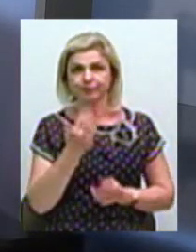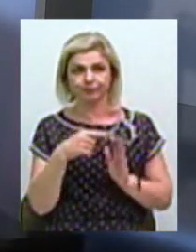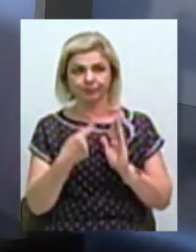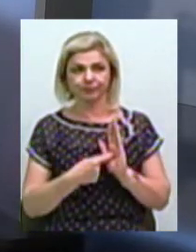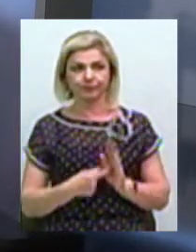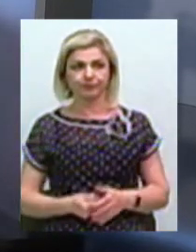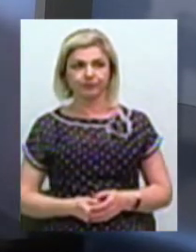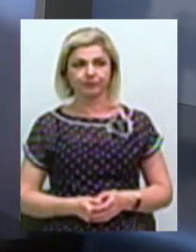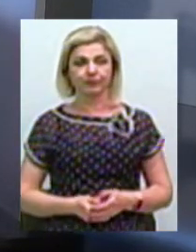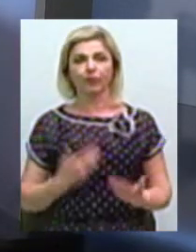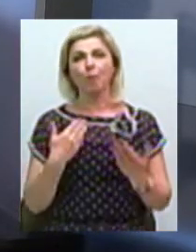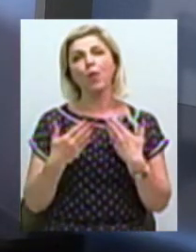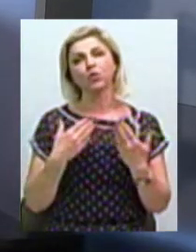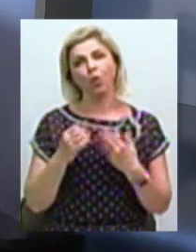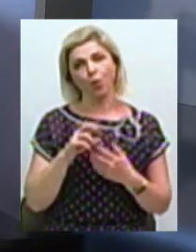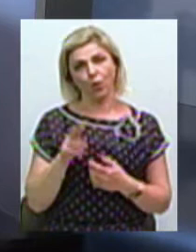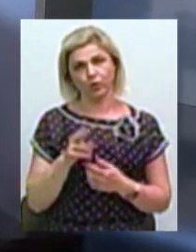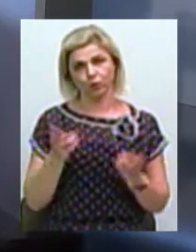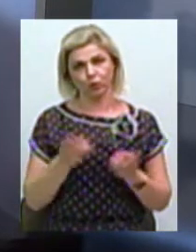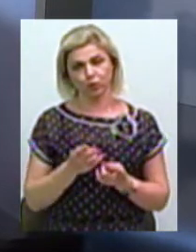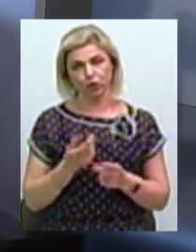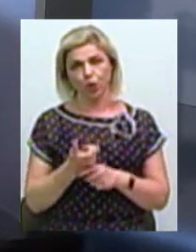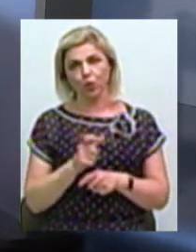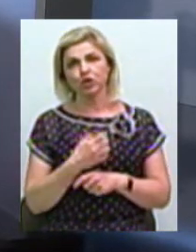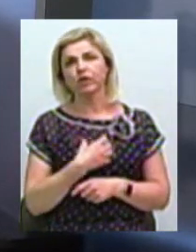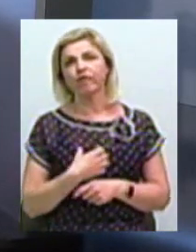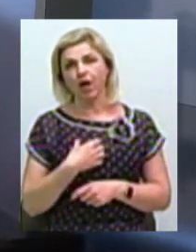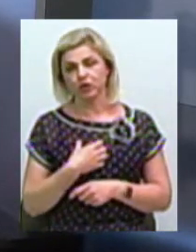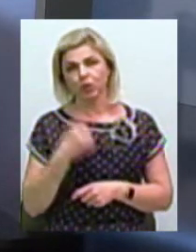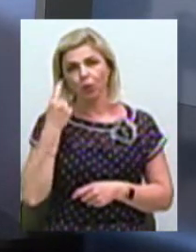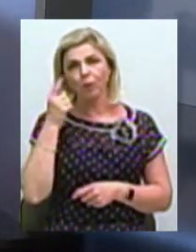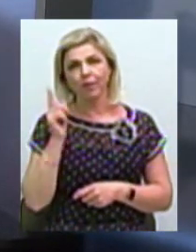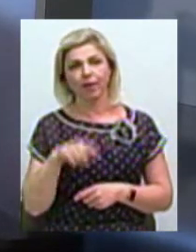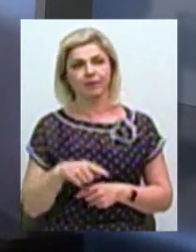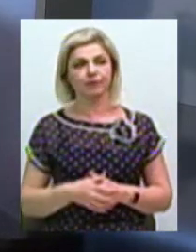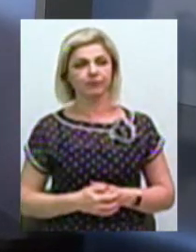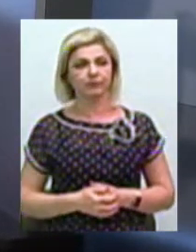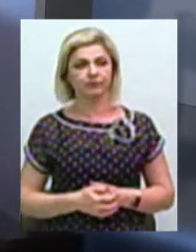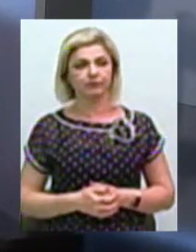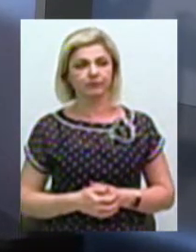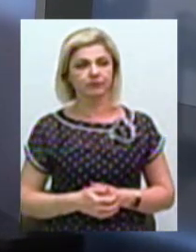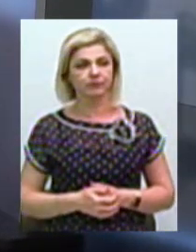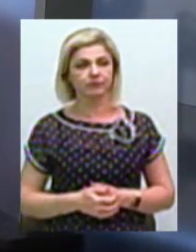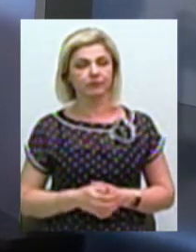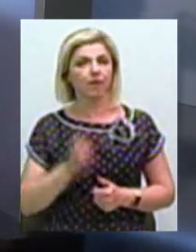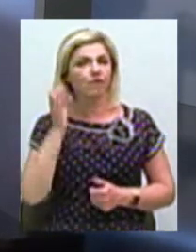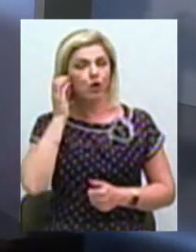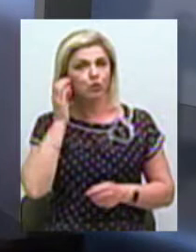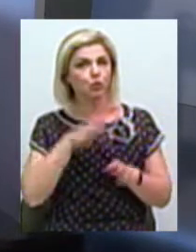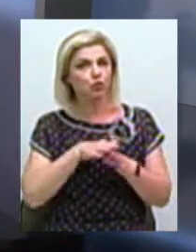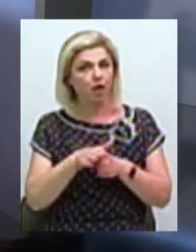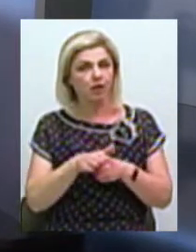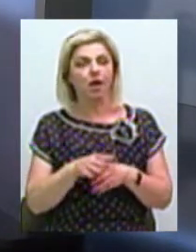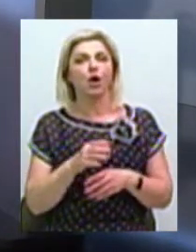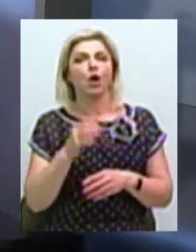Виктор. Подход нужен. Очень важно уметь, ну, выслушать, очень важно